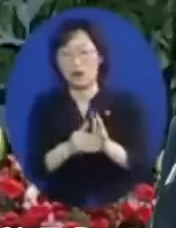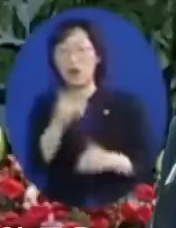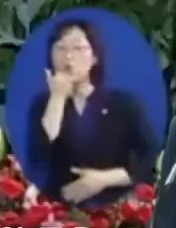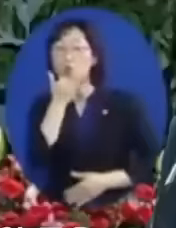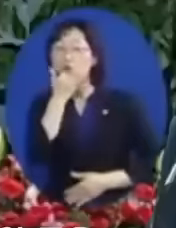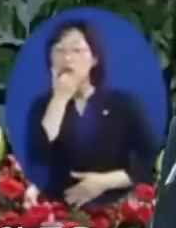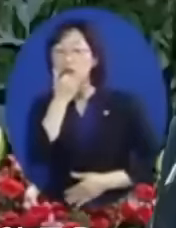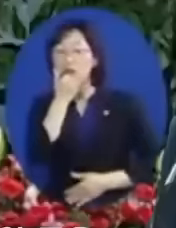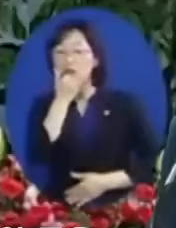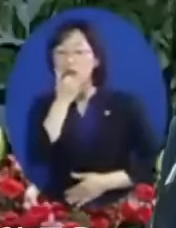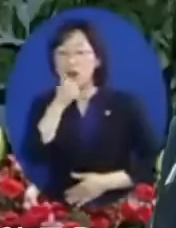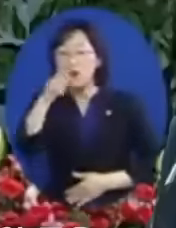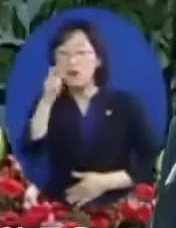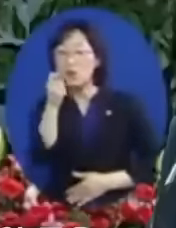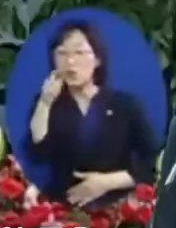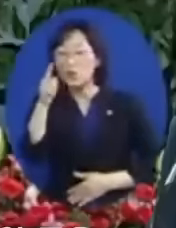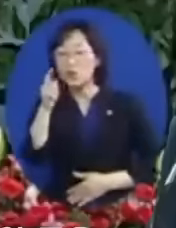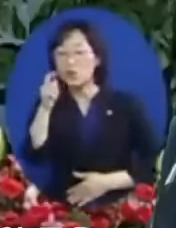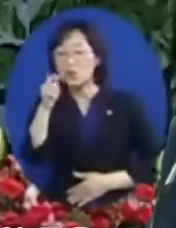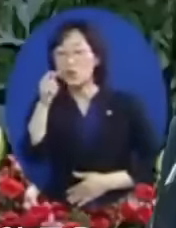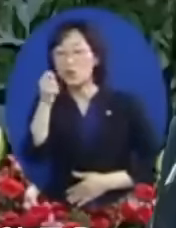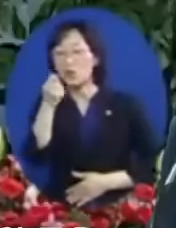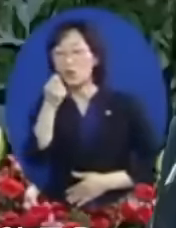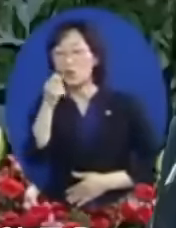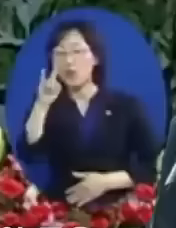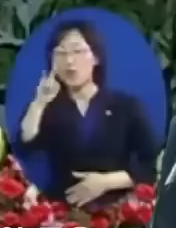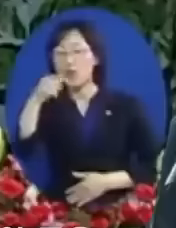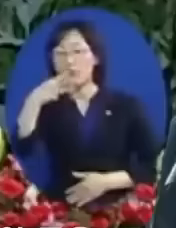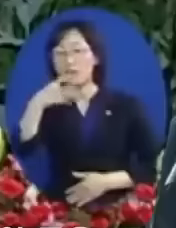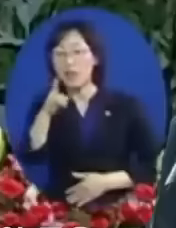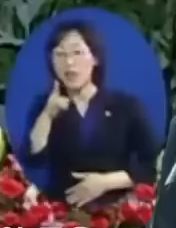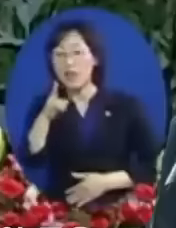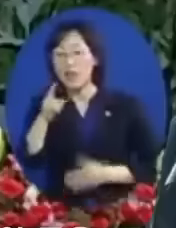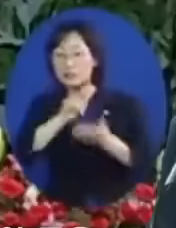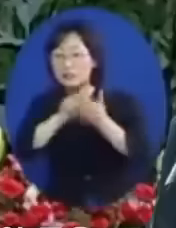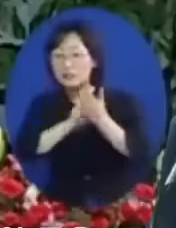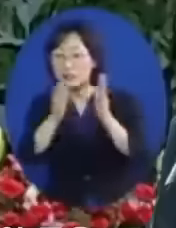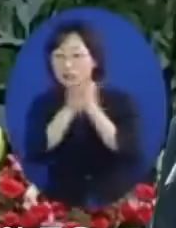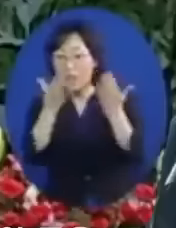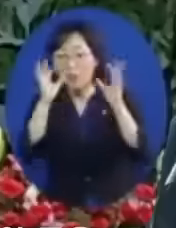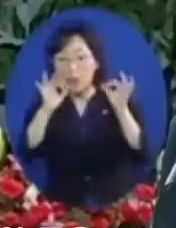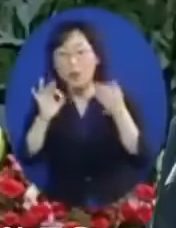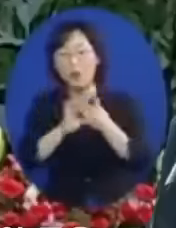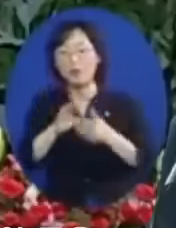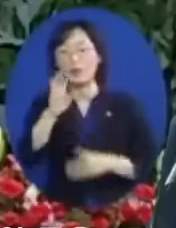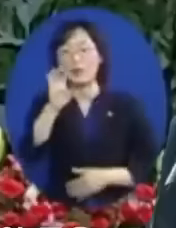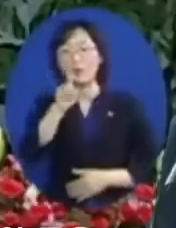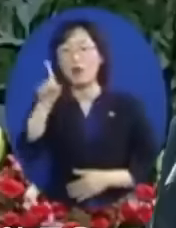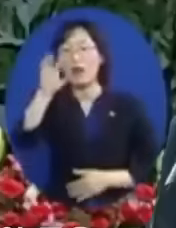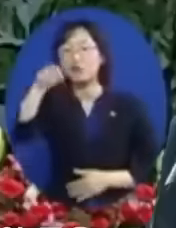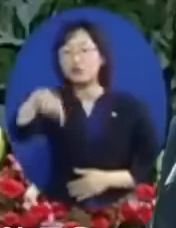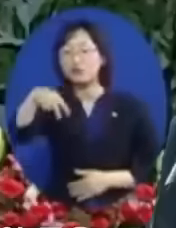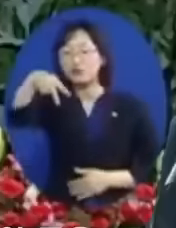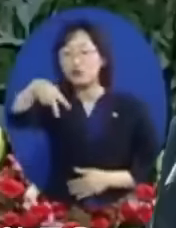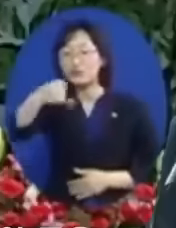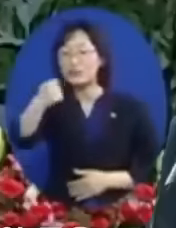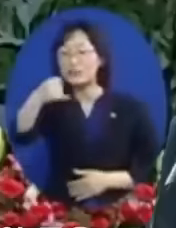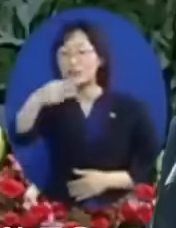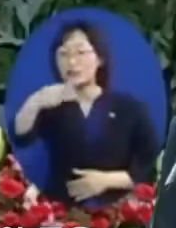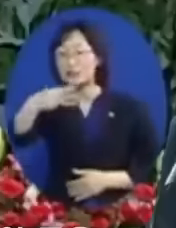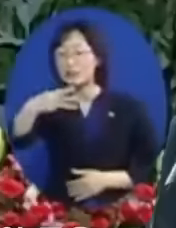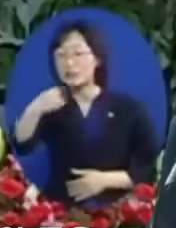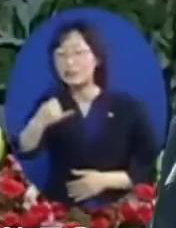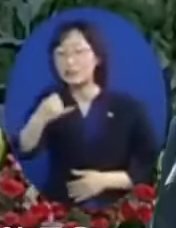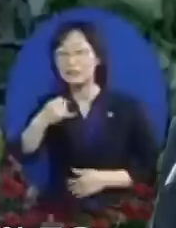갔은 파우스트라는 책에서 파우스트는 문학가이자 법학가이고 철학자이자 신학자였습니다. 그럼에도